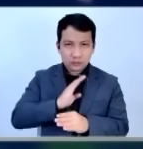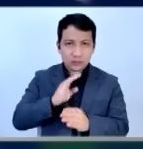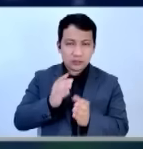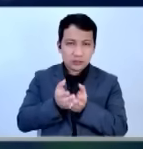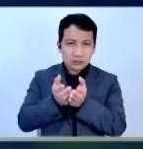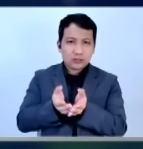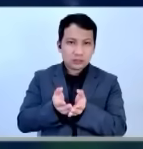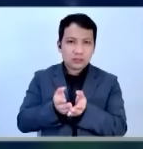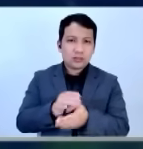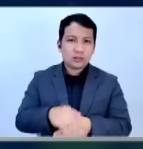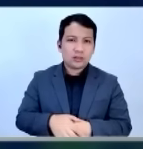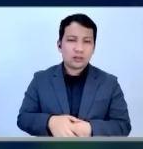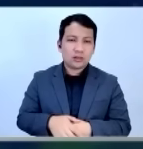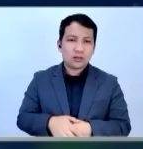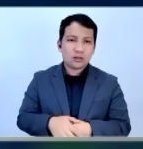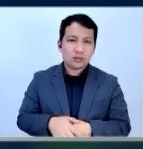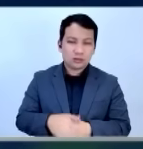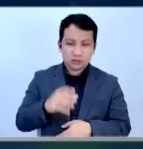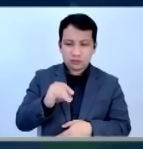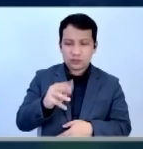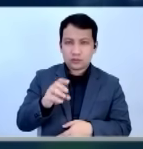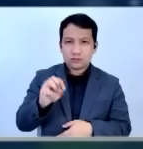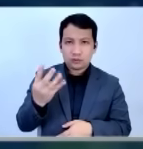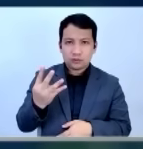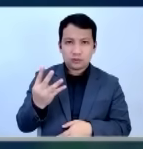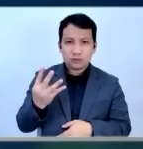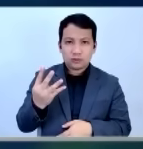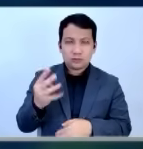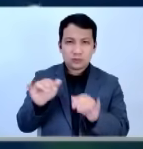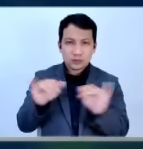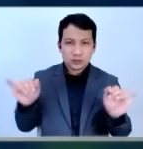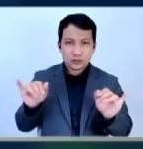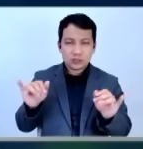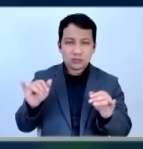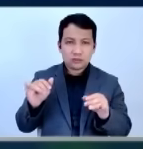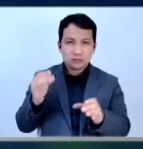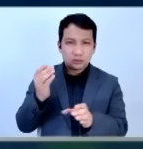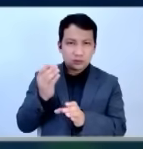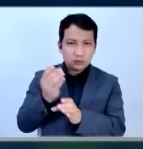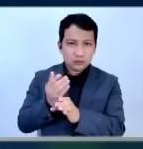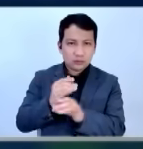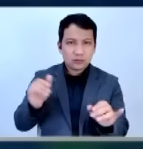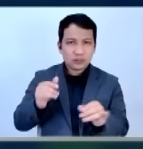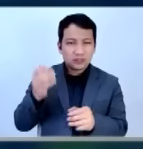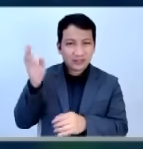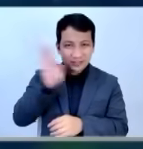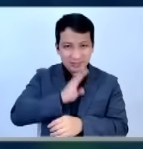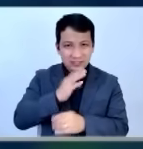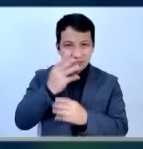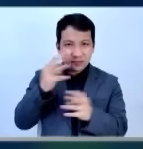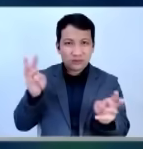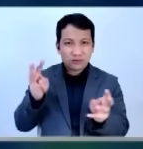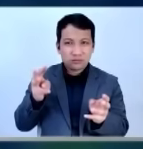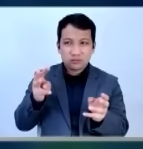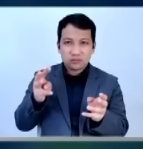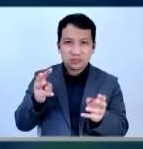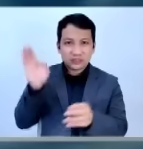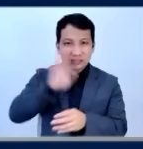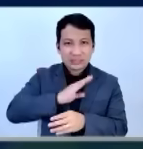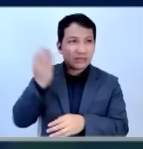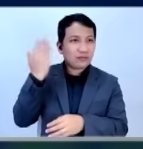vessel. Ang Onaiza May 4 ay ang parehong sasakyang pandagat na nasira dahil sa water cannon attack ng China noong March